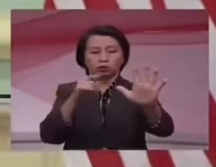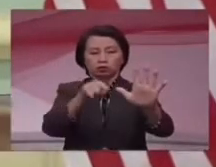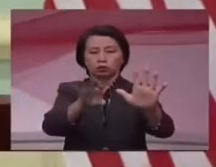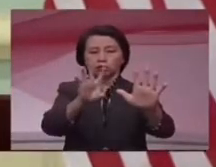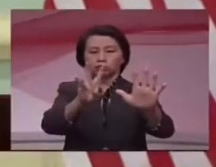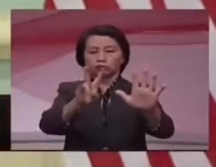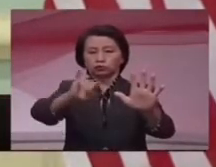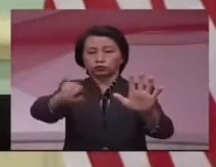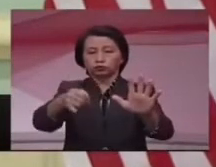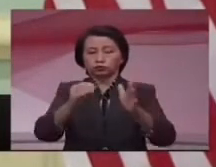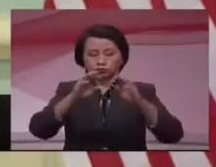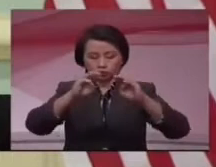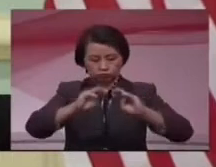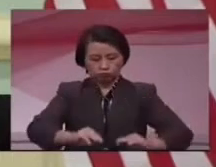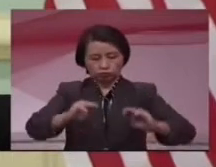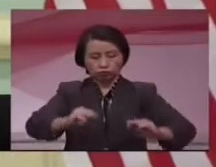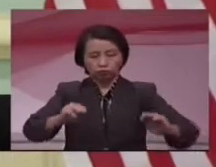peperangan